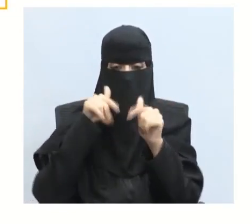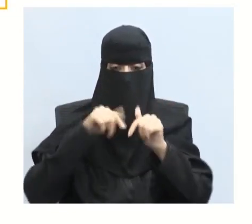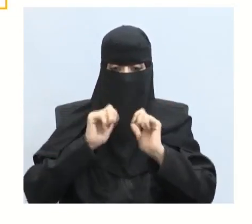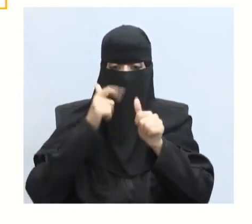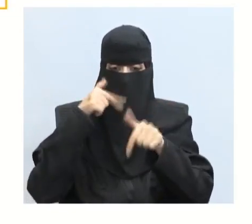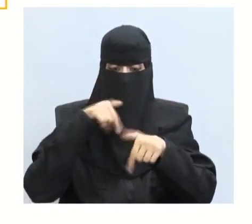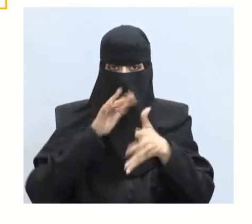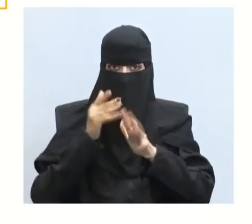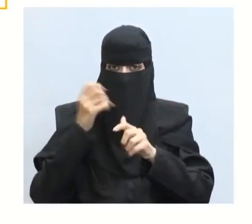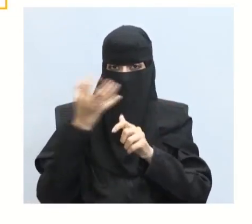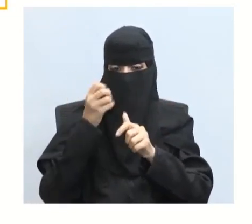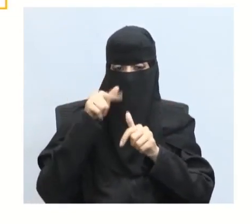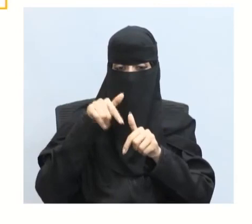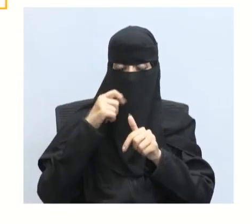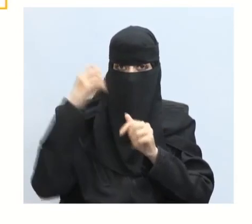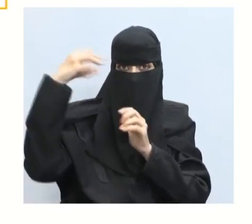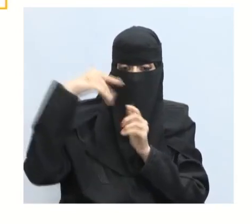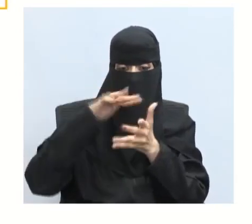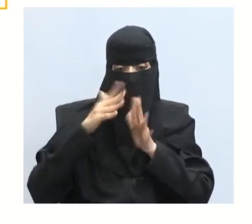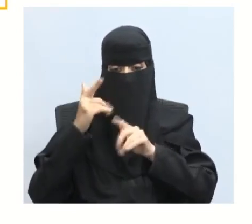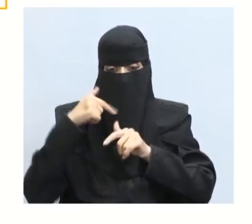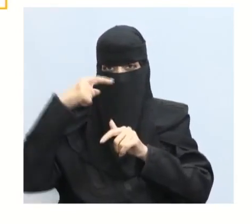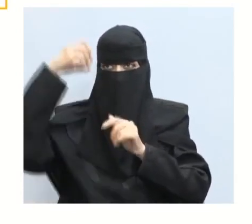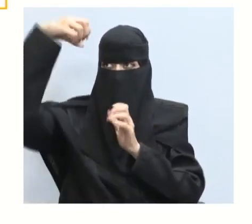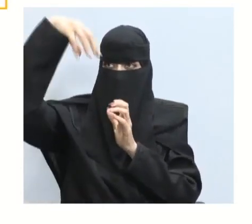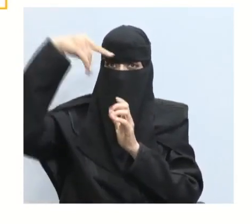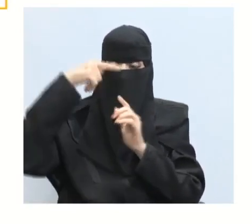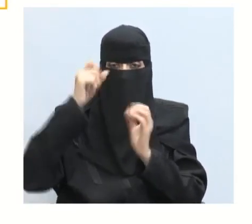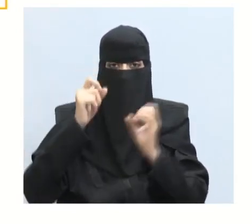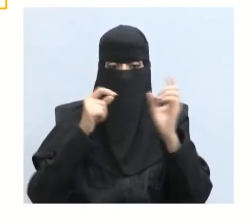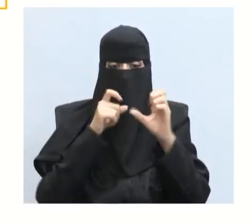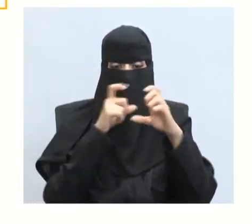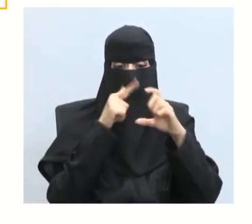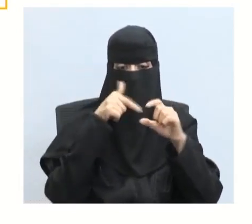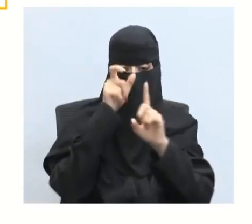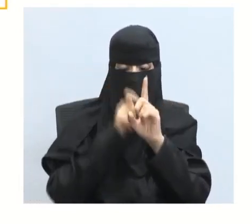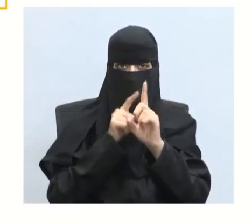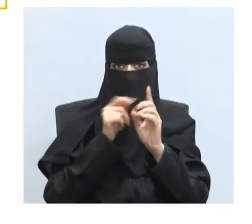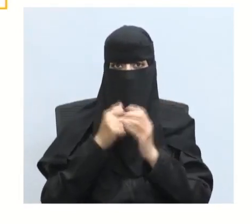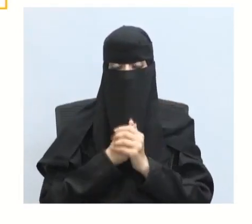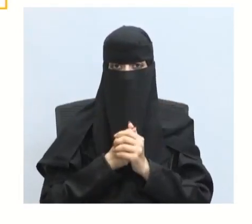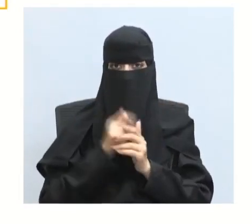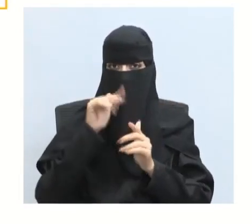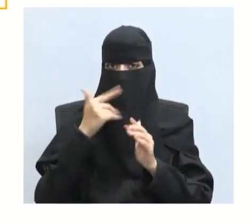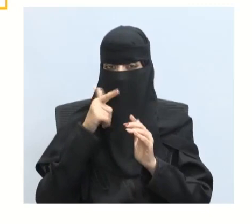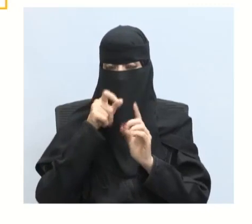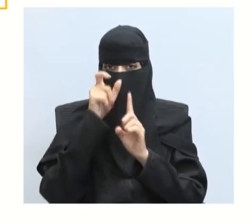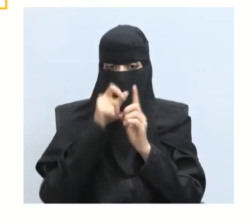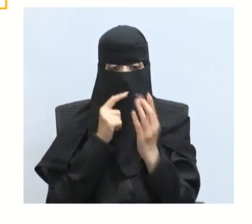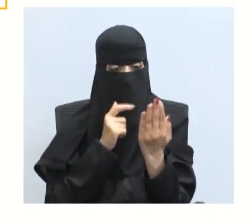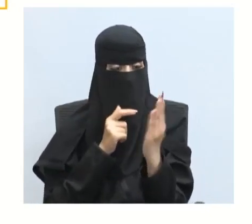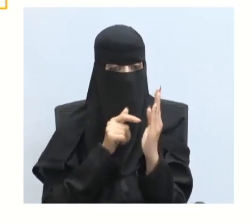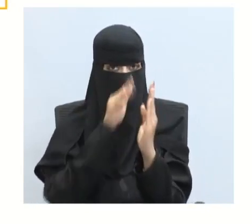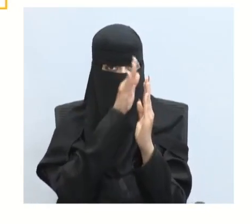يمكن ان يكون الجسم مصدر مضيء او مصدر مثل الانسان حينما يكون لدي مراه